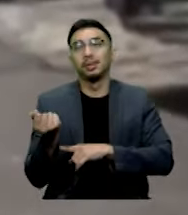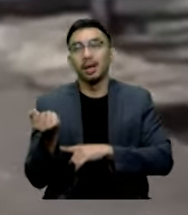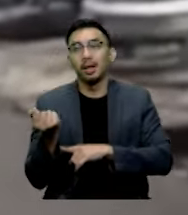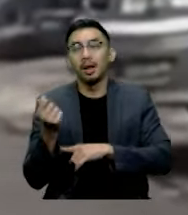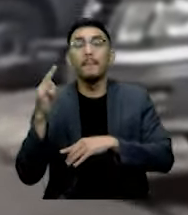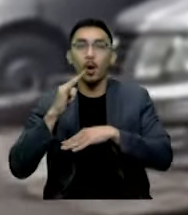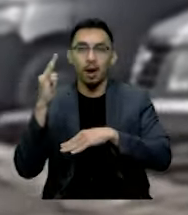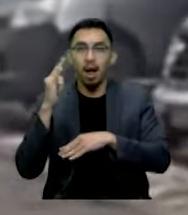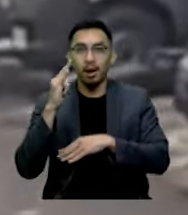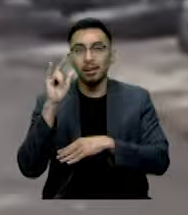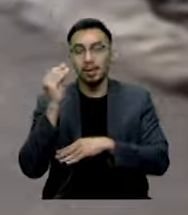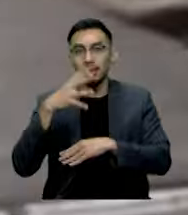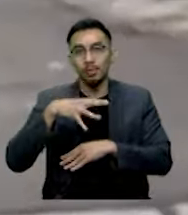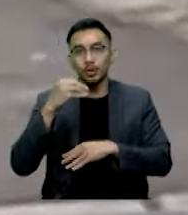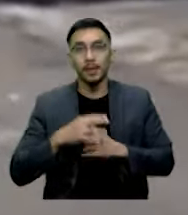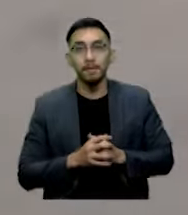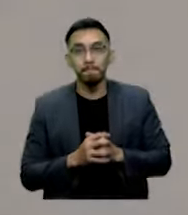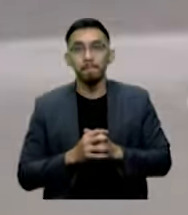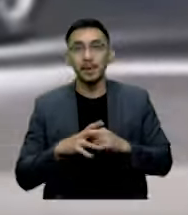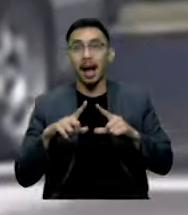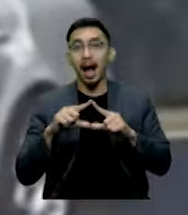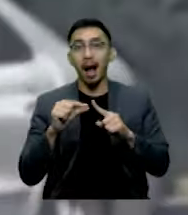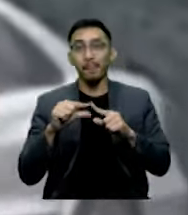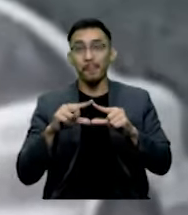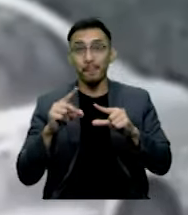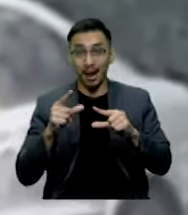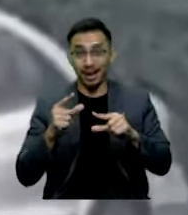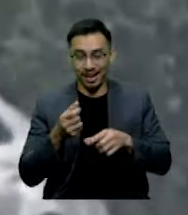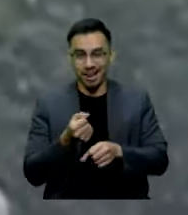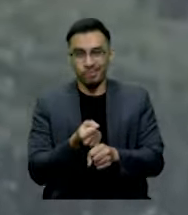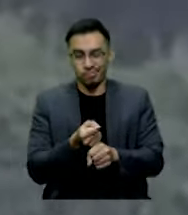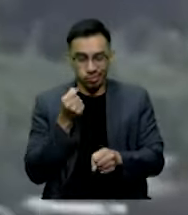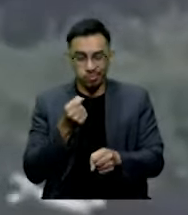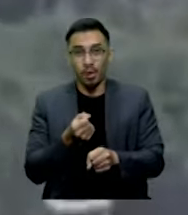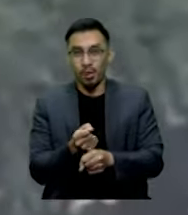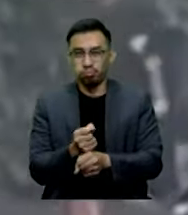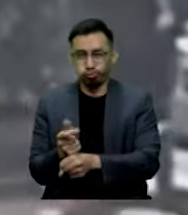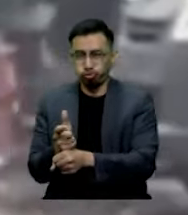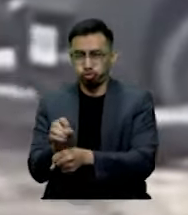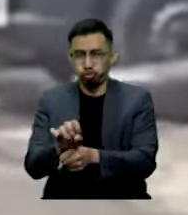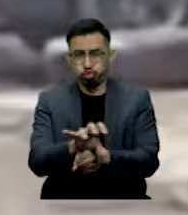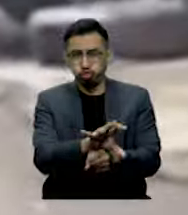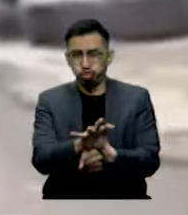dengan alat pemadam ringan atau apar, kobaran api justru cepat membesar dan sulit untuk dipadamkan.